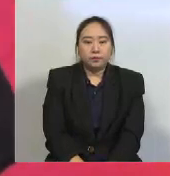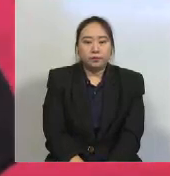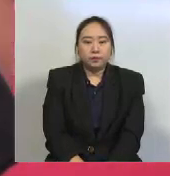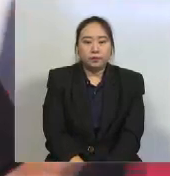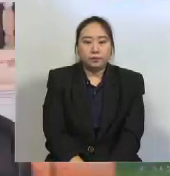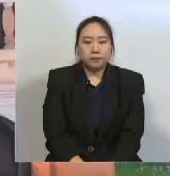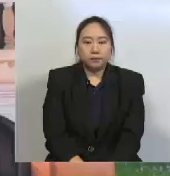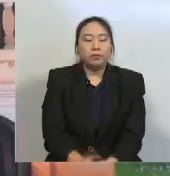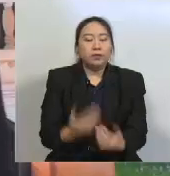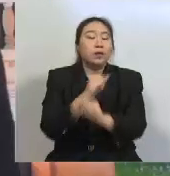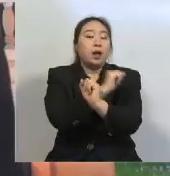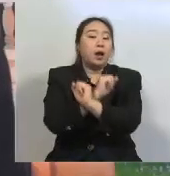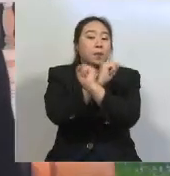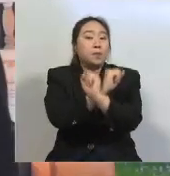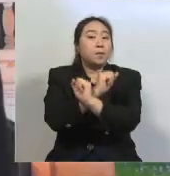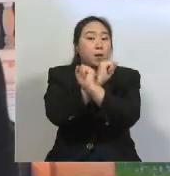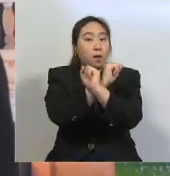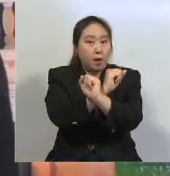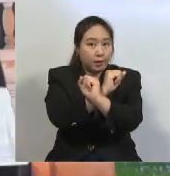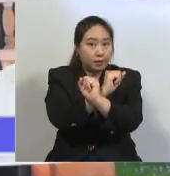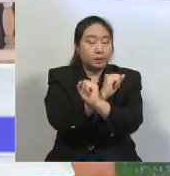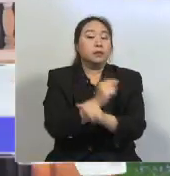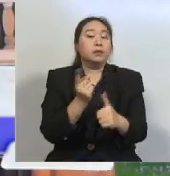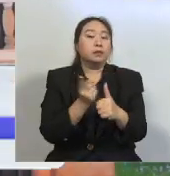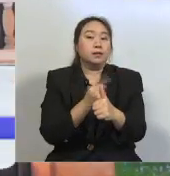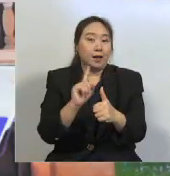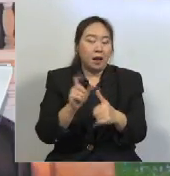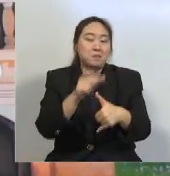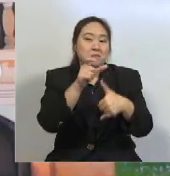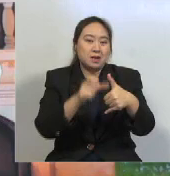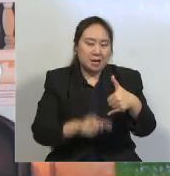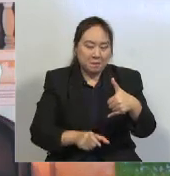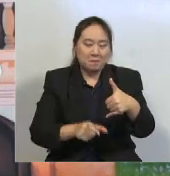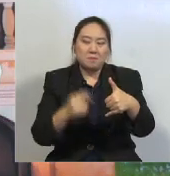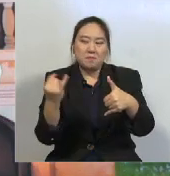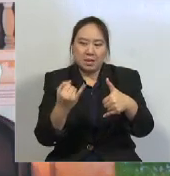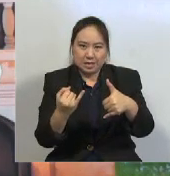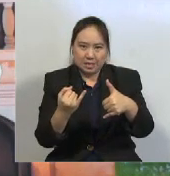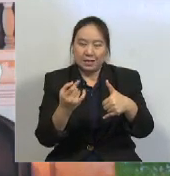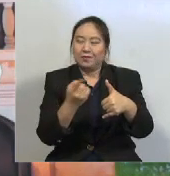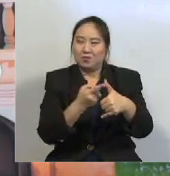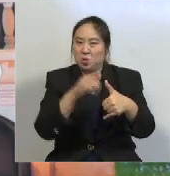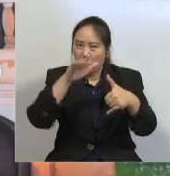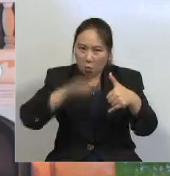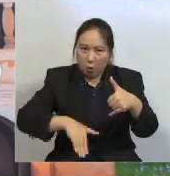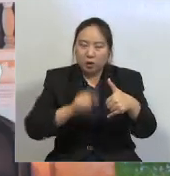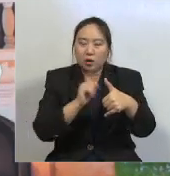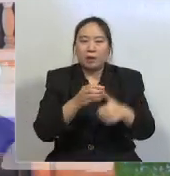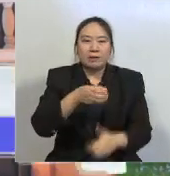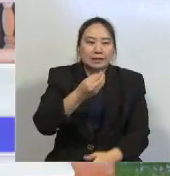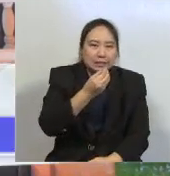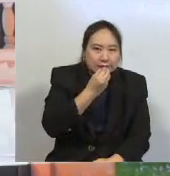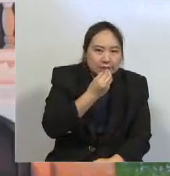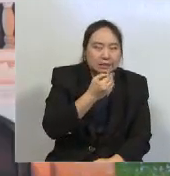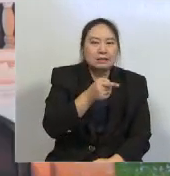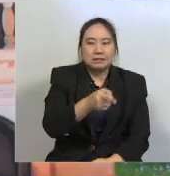ก็ในแง่การป้องกันเนี่ยก็คือ1ก็คือลดพฤติกรรมเสี่ยงเป็นอันดับแรกนะคะก็คือเรื่องอาหารการกินกับการออกกำลังกาย